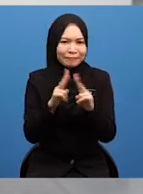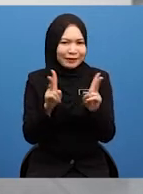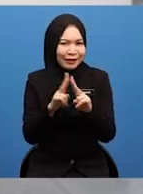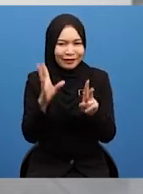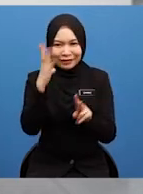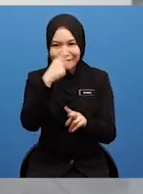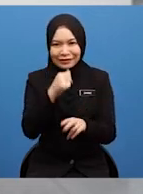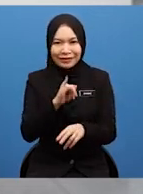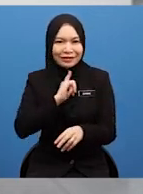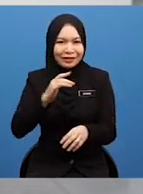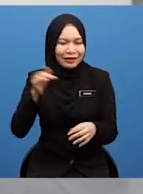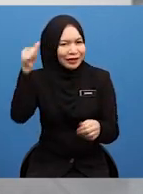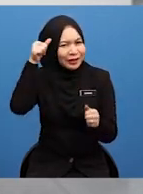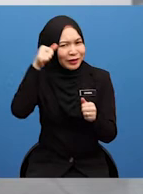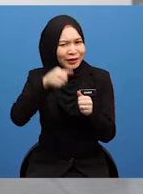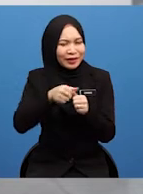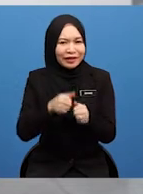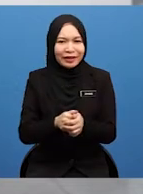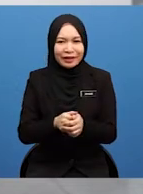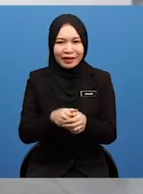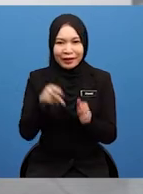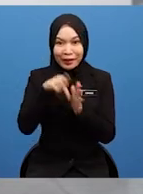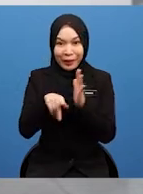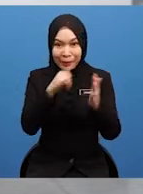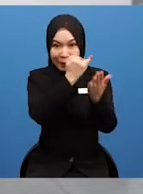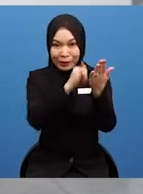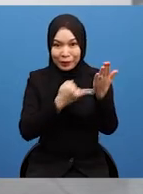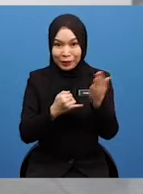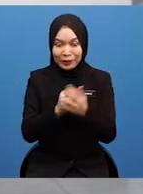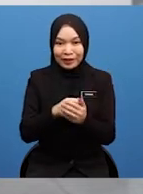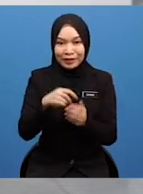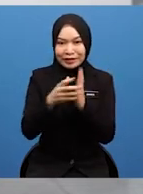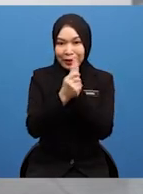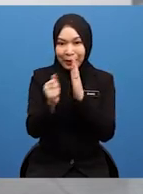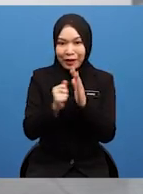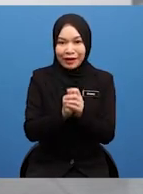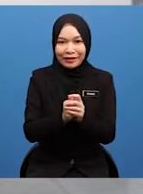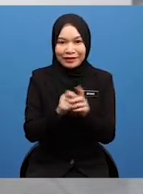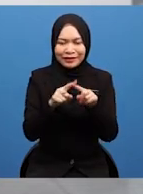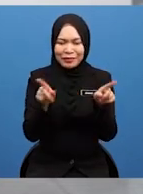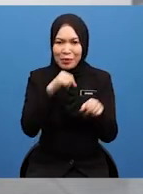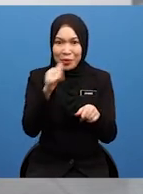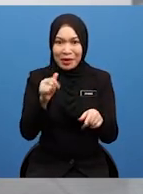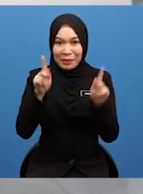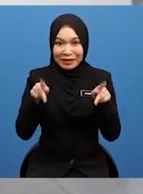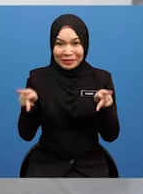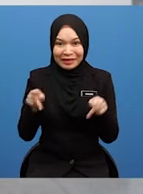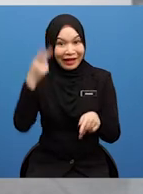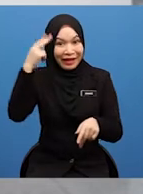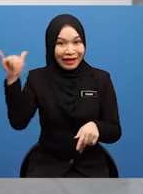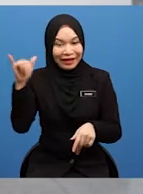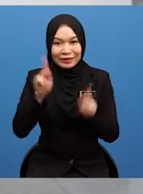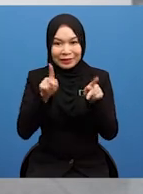kira mungkin Mega sudah menghampiri the ada pelajaran didepan sana Hai apa kabar Apa Semoga aja pelajari